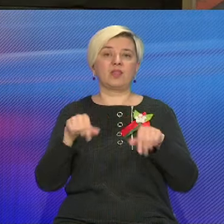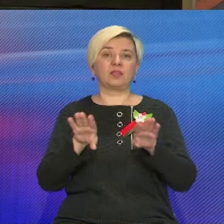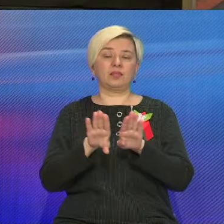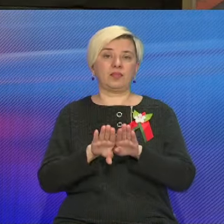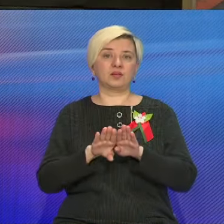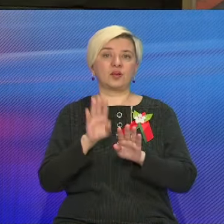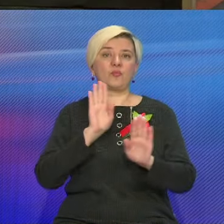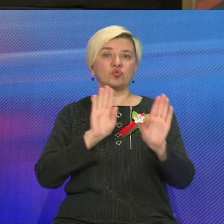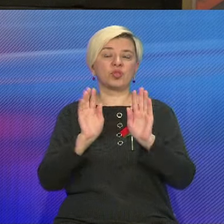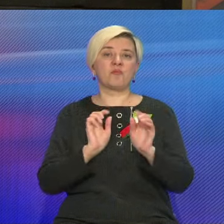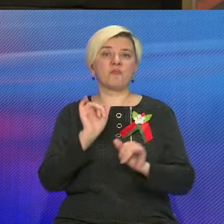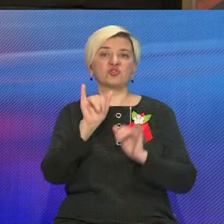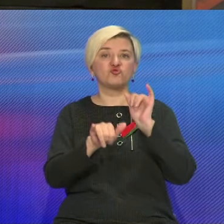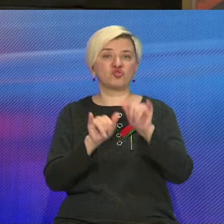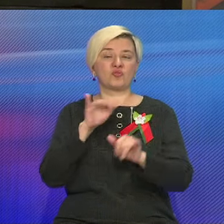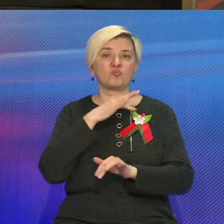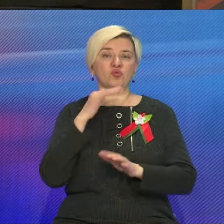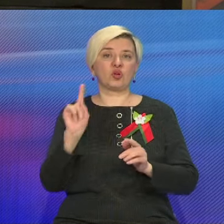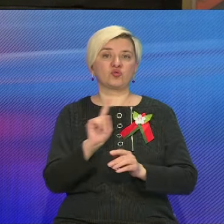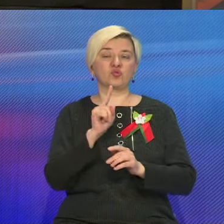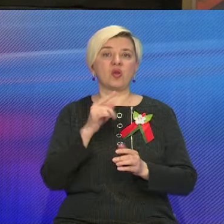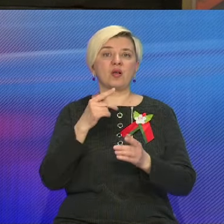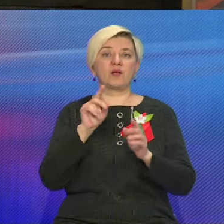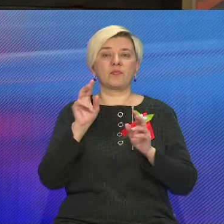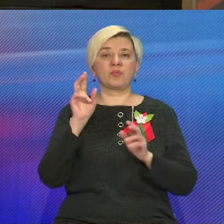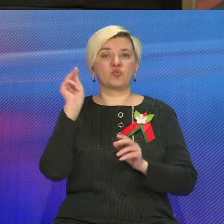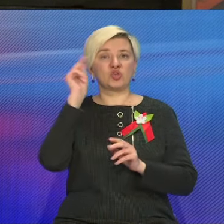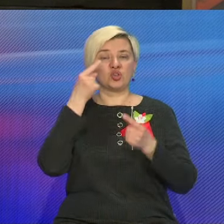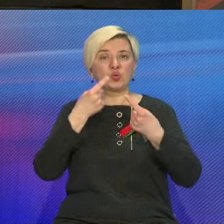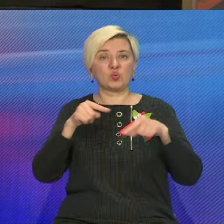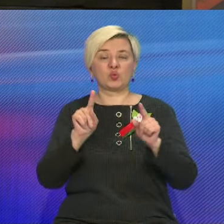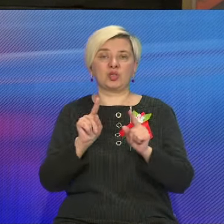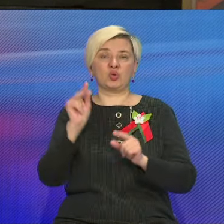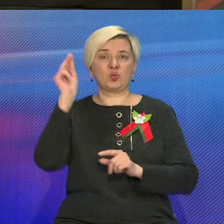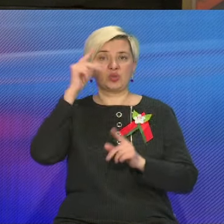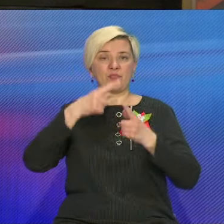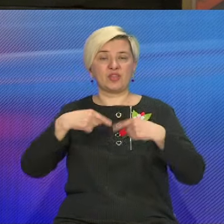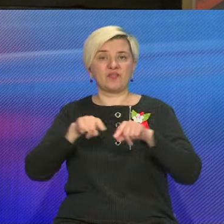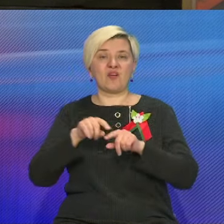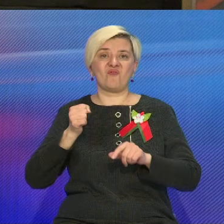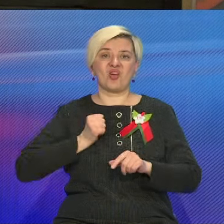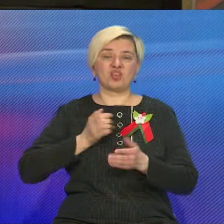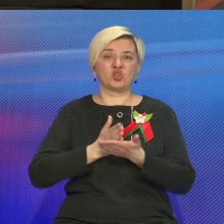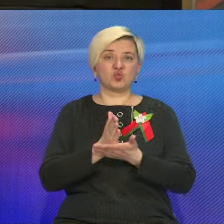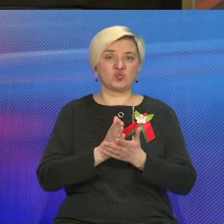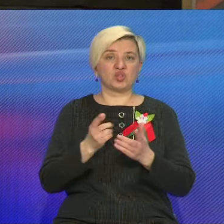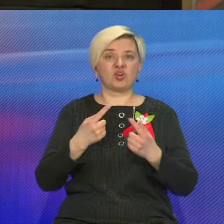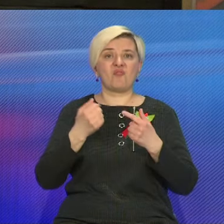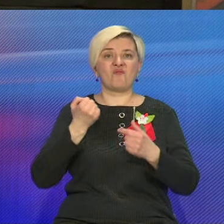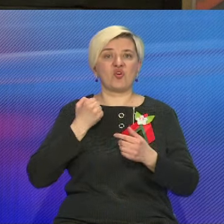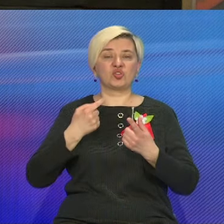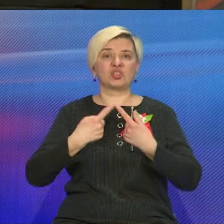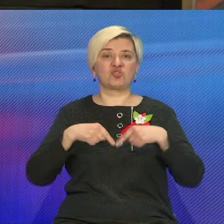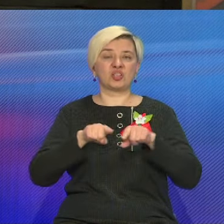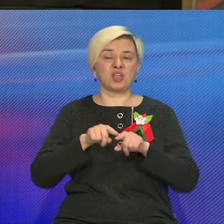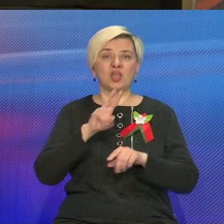много экскурсий. Как правило, это учащиеся других учебных заведений, военнослужащие воинских частей. Ну, никто